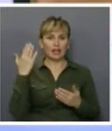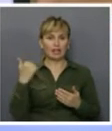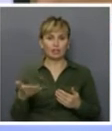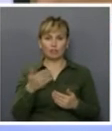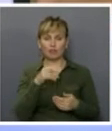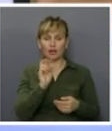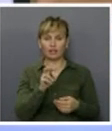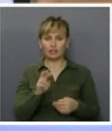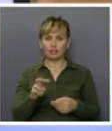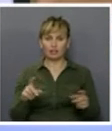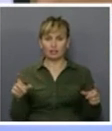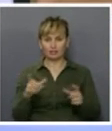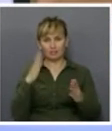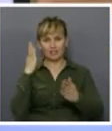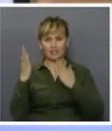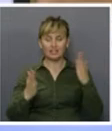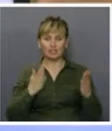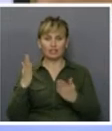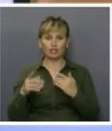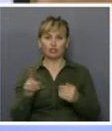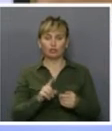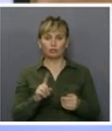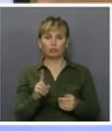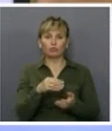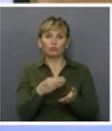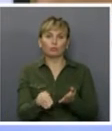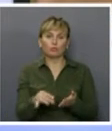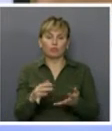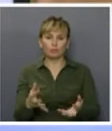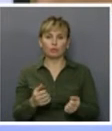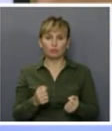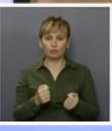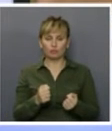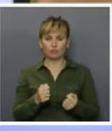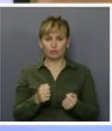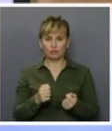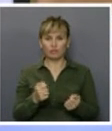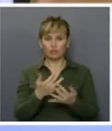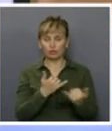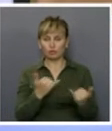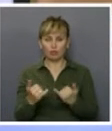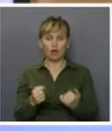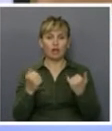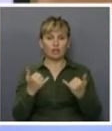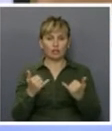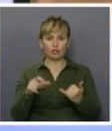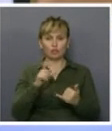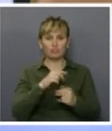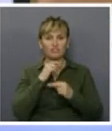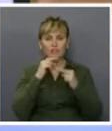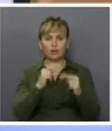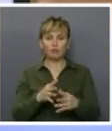в торгово-развлекательный центр для того, чтобы что-то купить и получить сопутствующие услуги, то сейчас люди уже сфокусированы